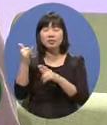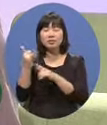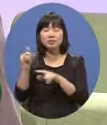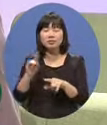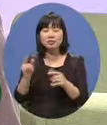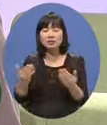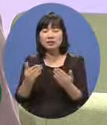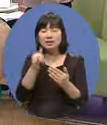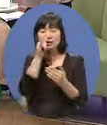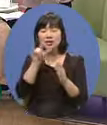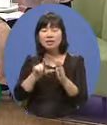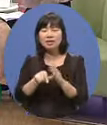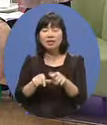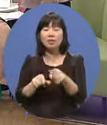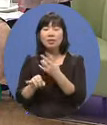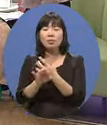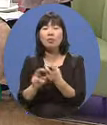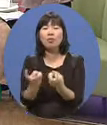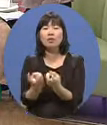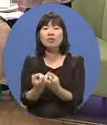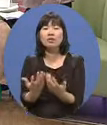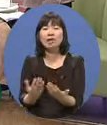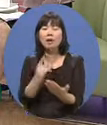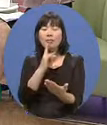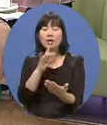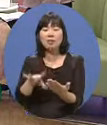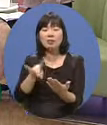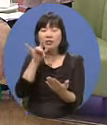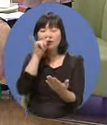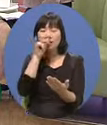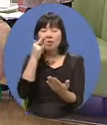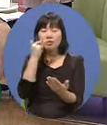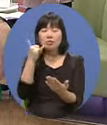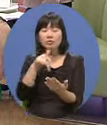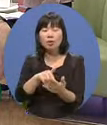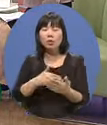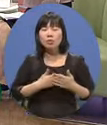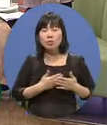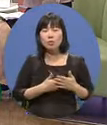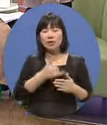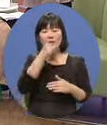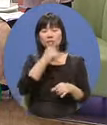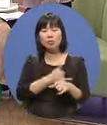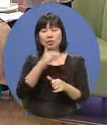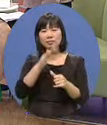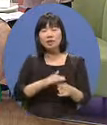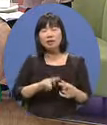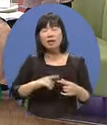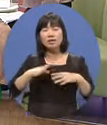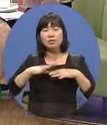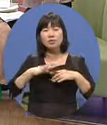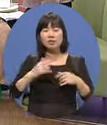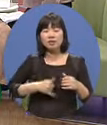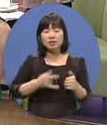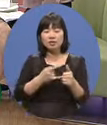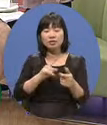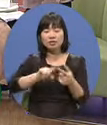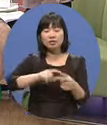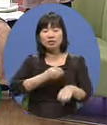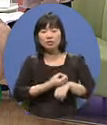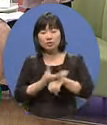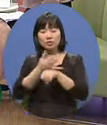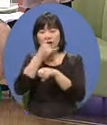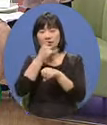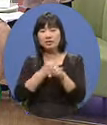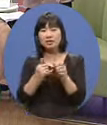부모님들은 무슨 일이 있을 때 뭐, 너 그러면 어떡해? 이런 말이 먼저 나오면 이 맞아. 부모의 조바심이나 실패에 대한 두려움이 아이에게 그대로